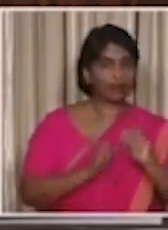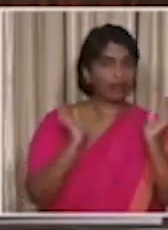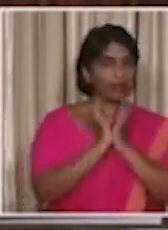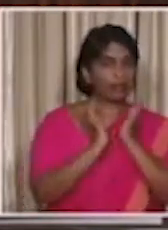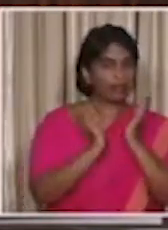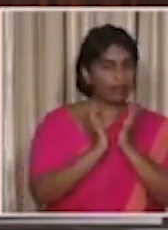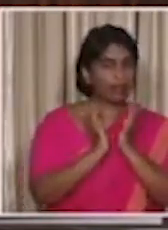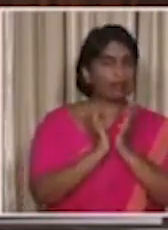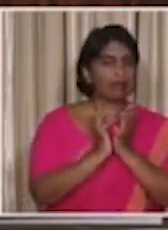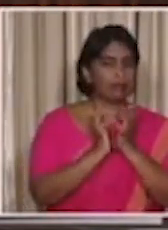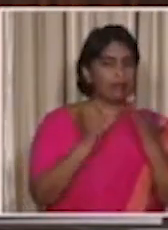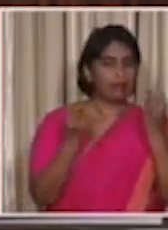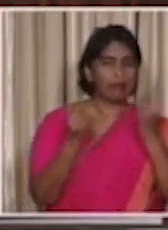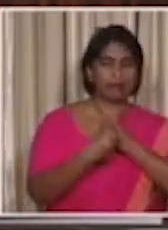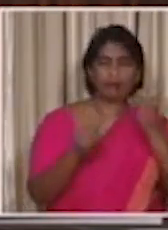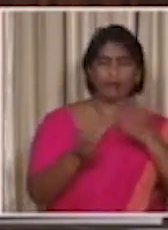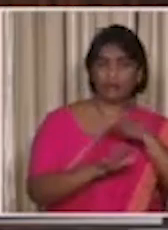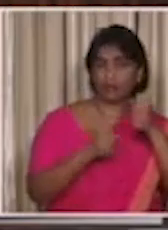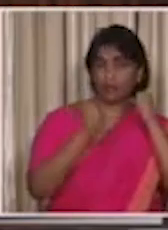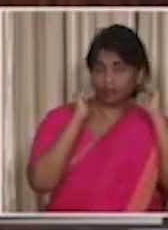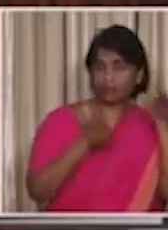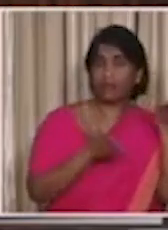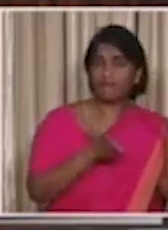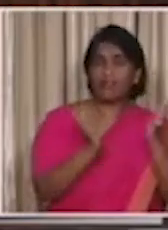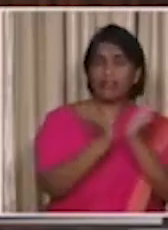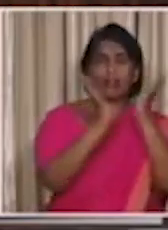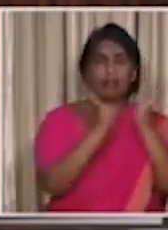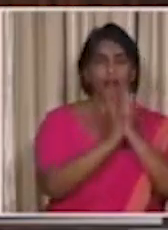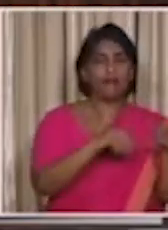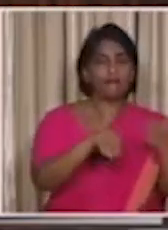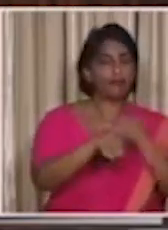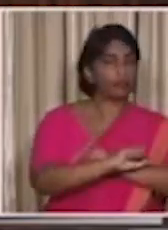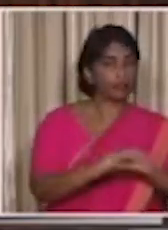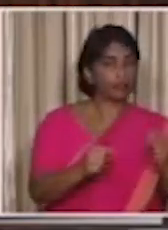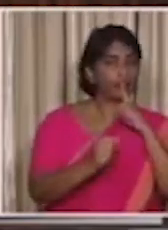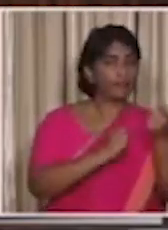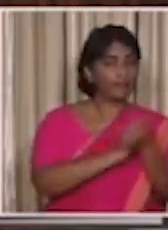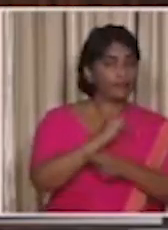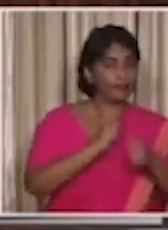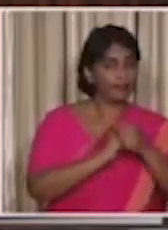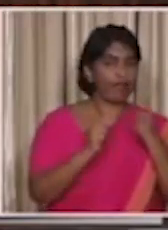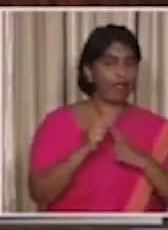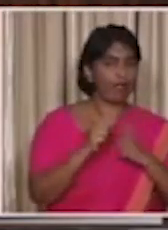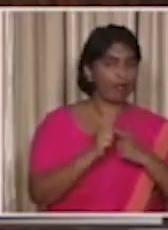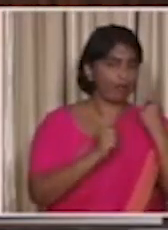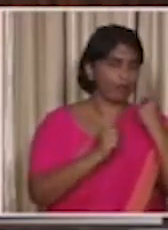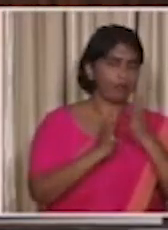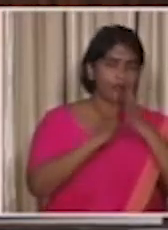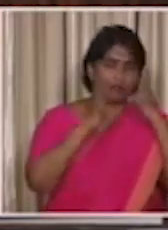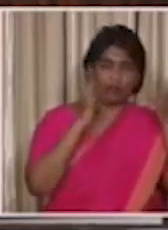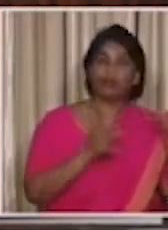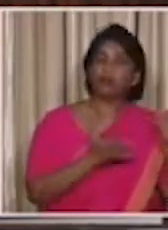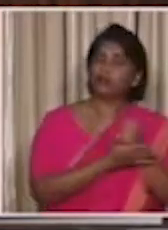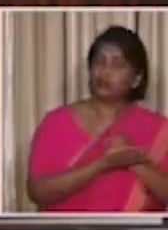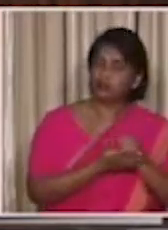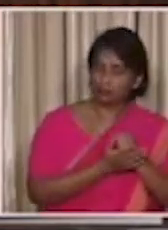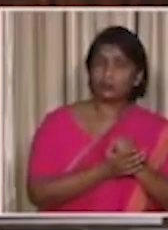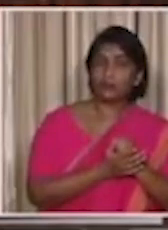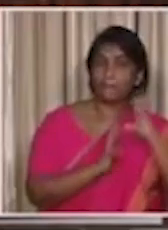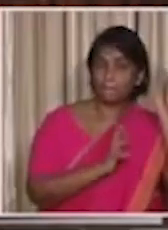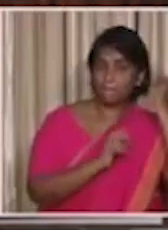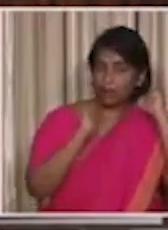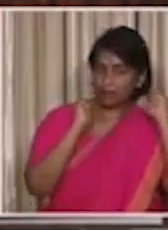ගිය සරු ඉඩම් ගණනාවක් තියෙනවා. වගා නොකරන කුඹුරු අක්කර දහස් ගණනක් තියෙනවා. ඒ සියල්ලම ඵලදායි